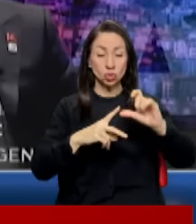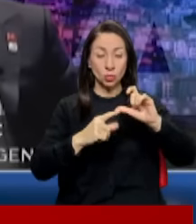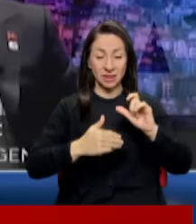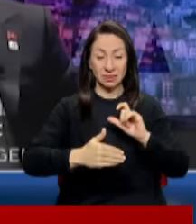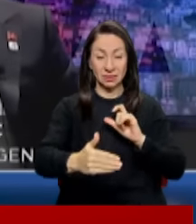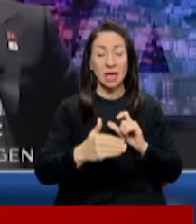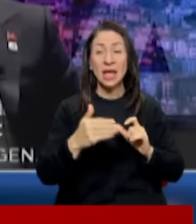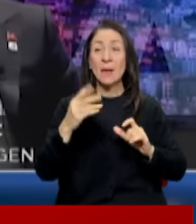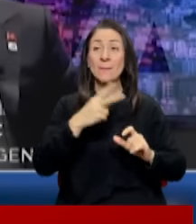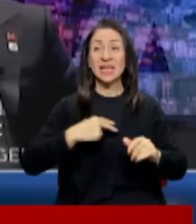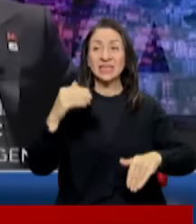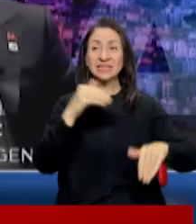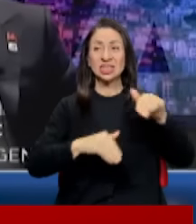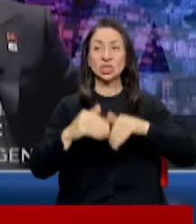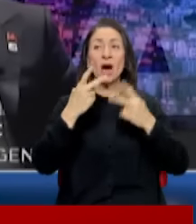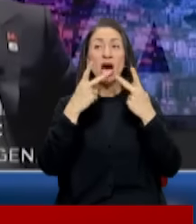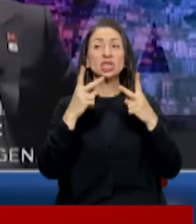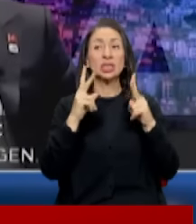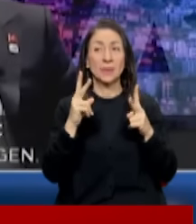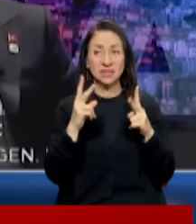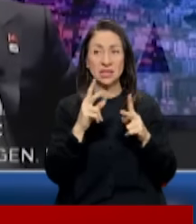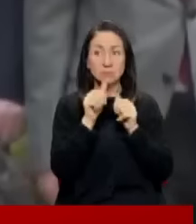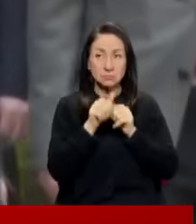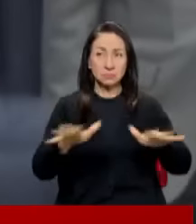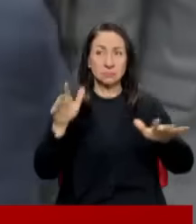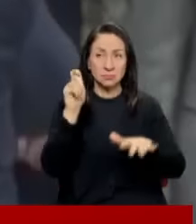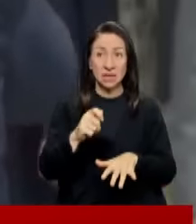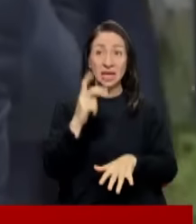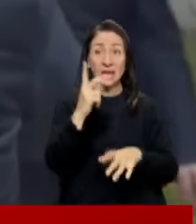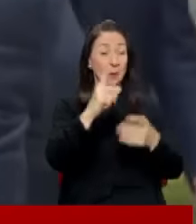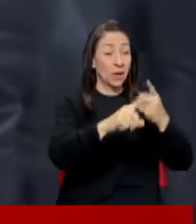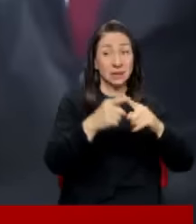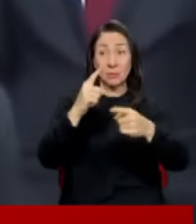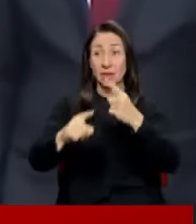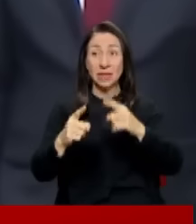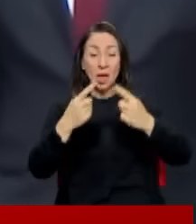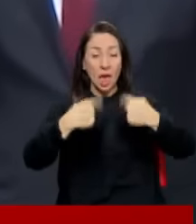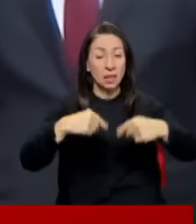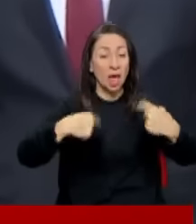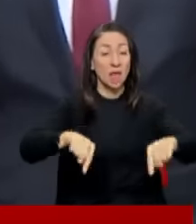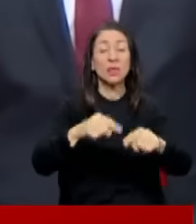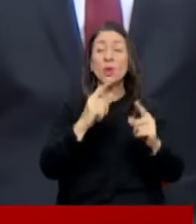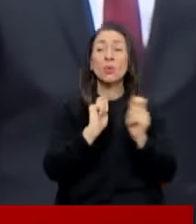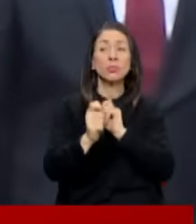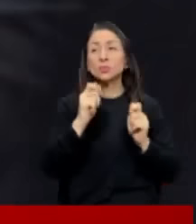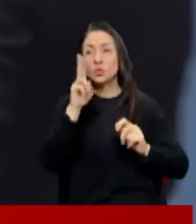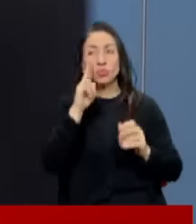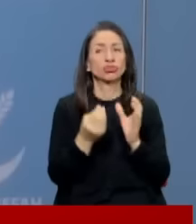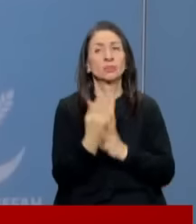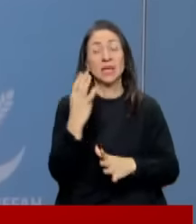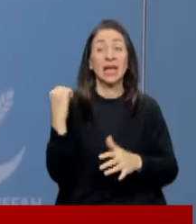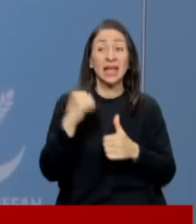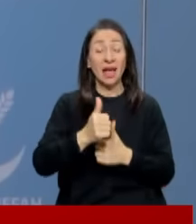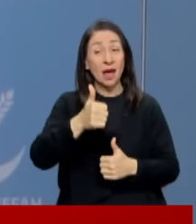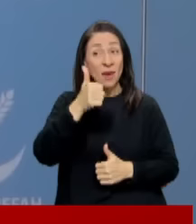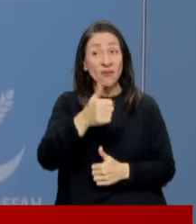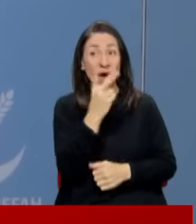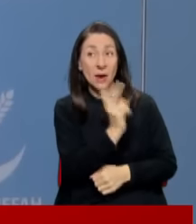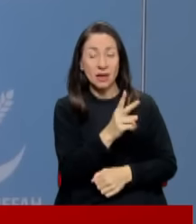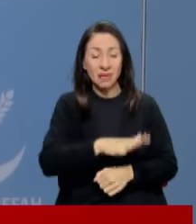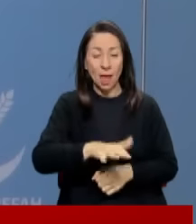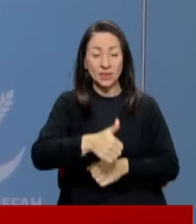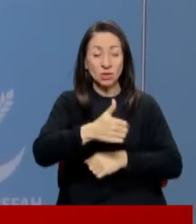tarihinde yerel seçim beyannamemizi ilan edecek. İki parti arasında heyetler arası görüşmeler sonuç çıkmadı. Yeniden Refah Partisi